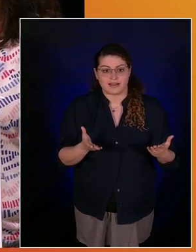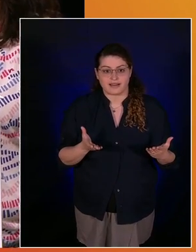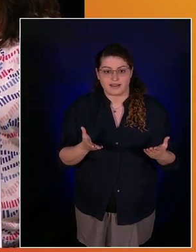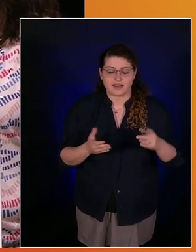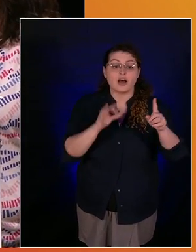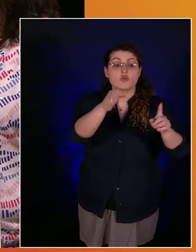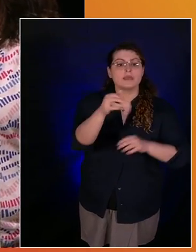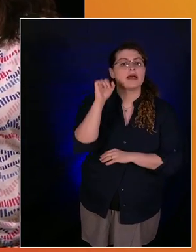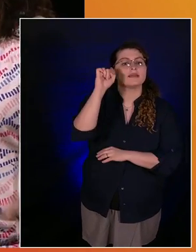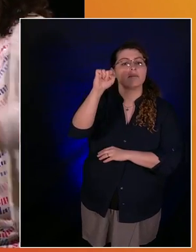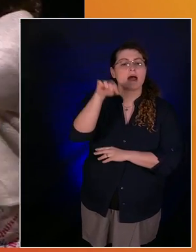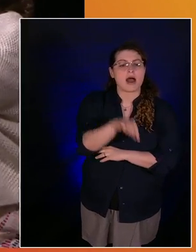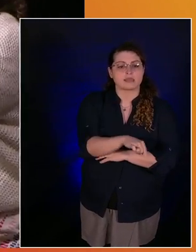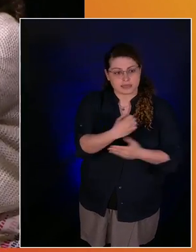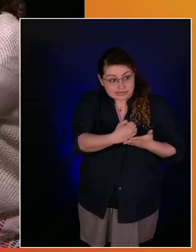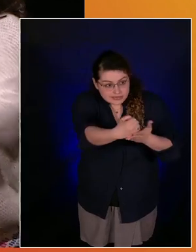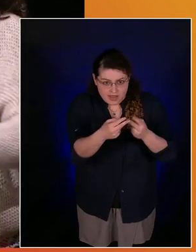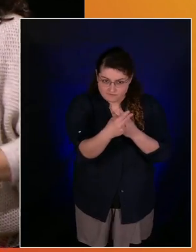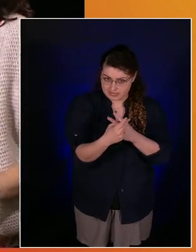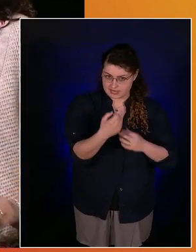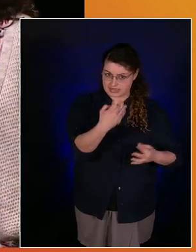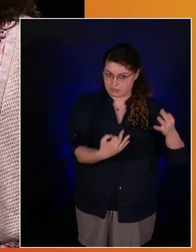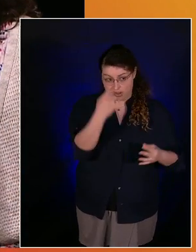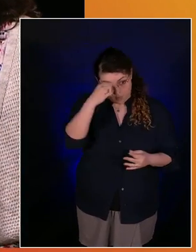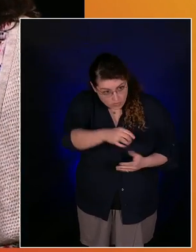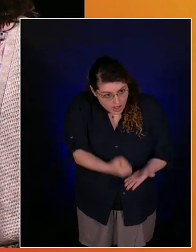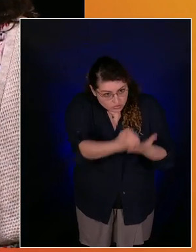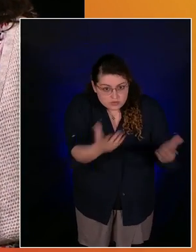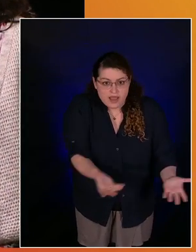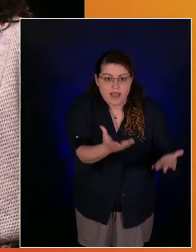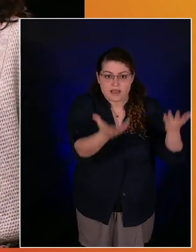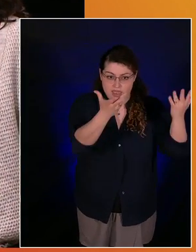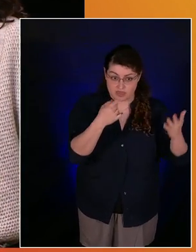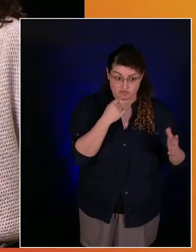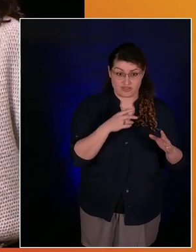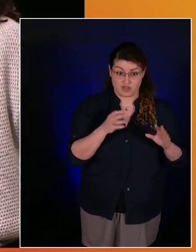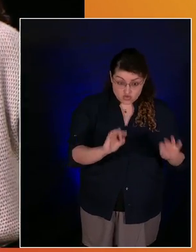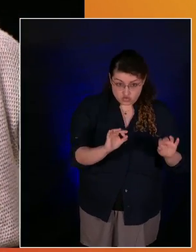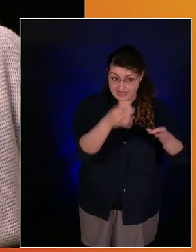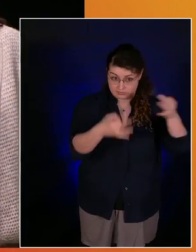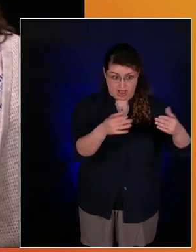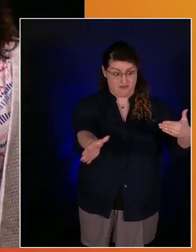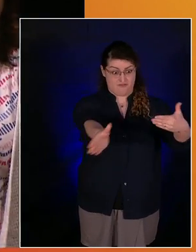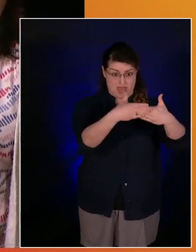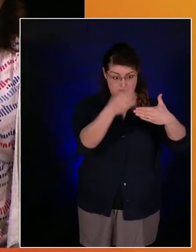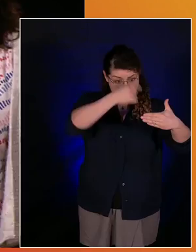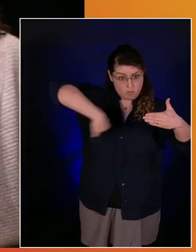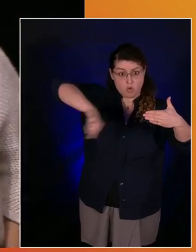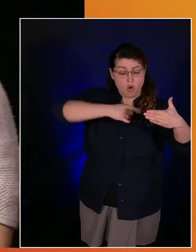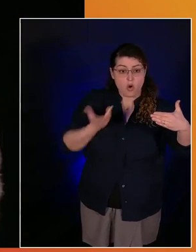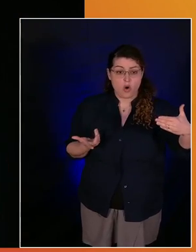camarades sont en soutien devant le tribunal pour lui on leur a fermé les portes du tribunal voilà